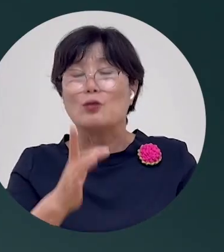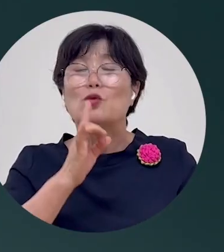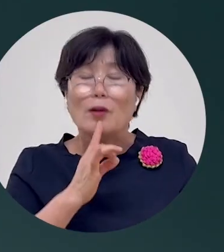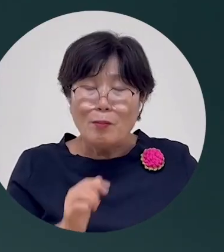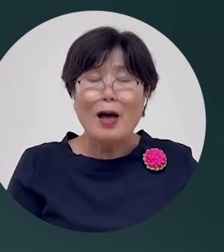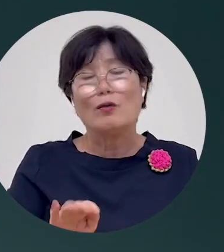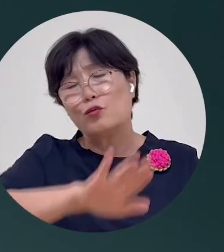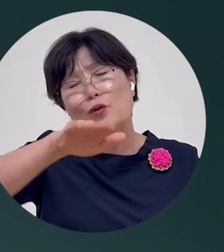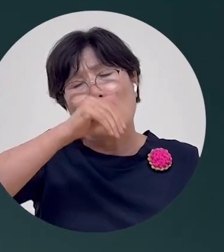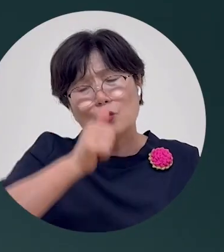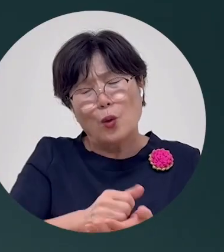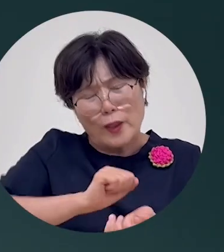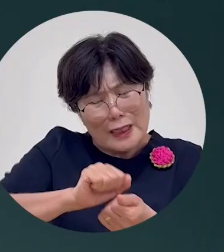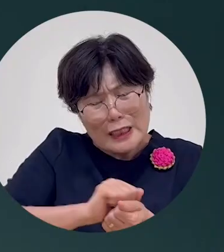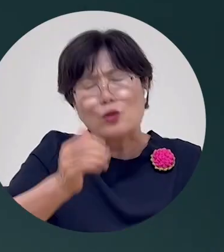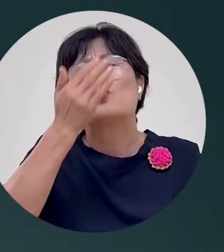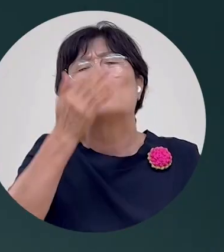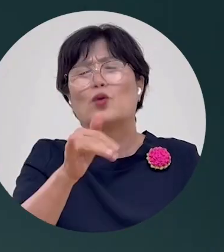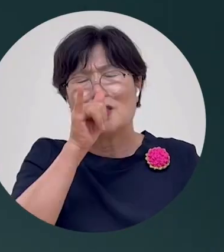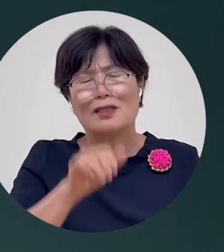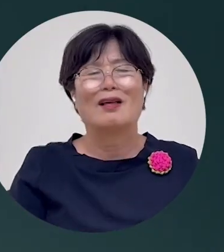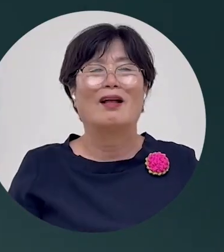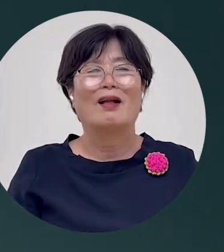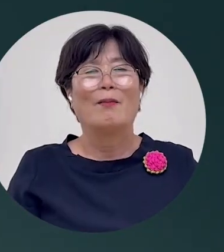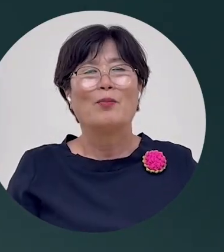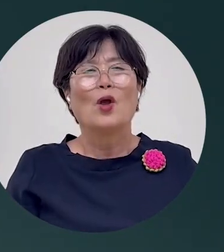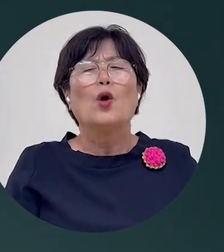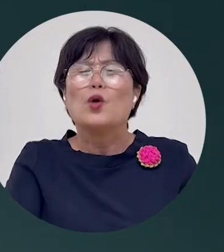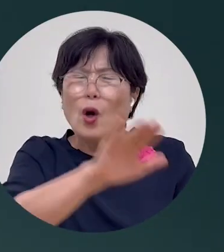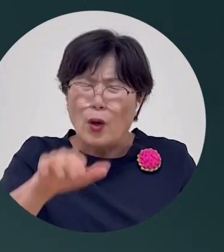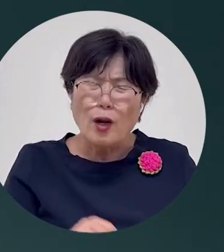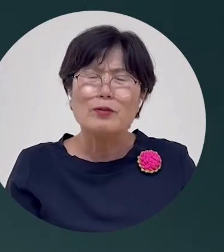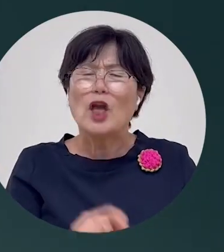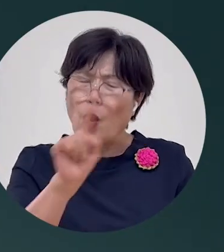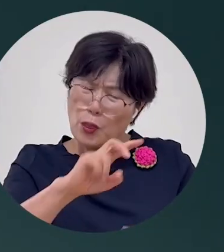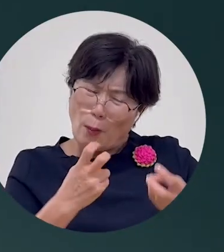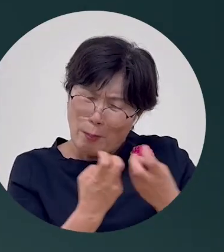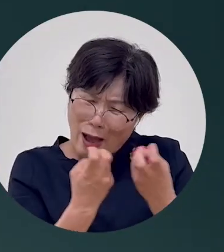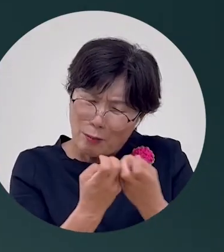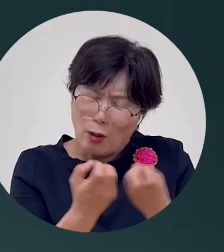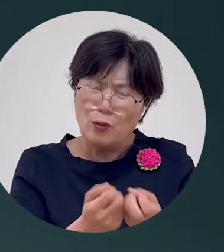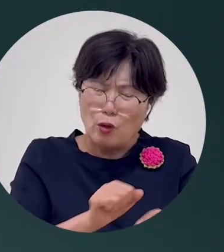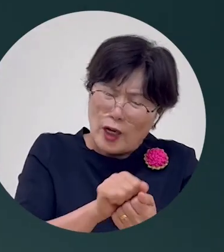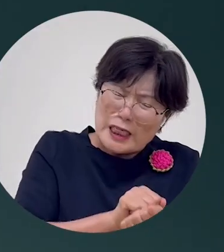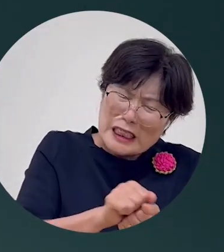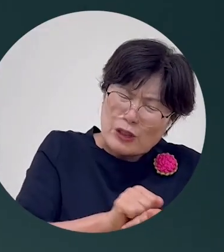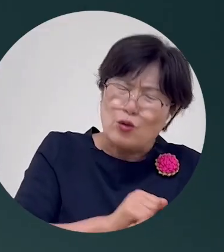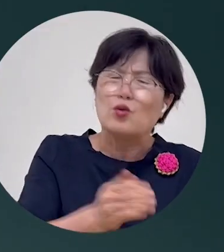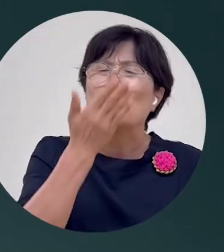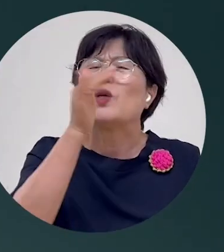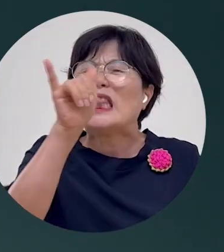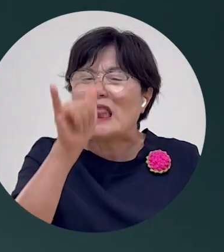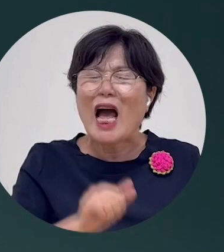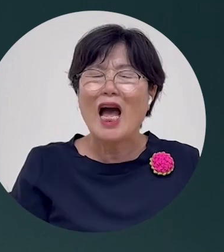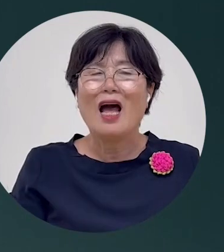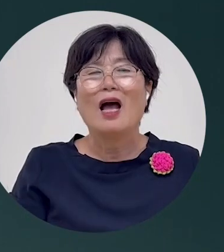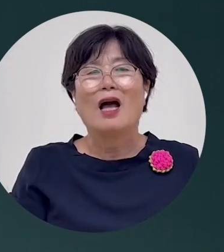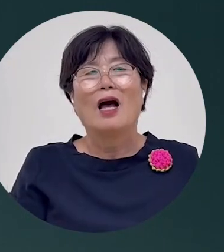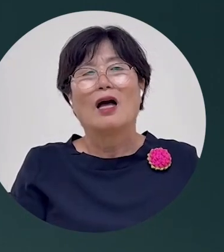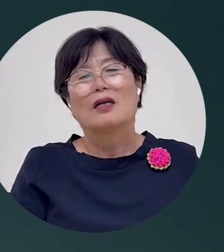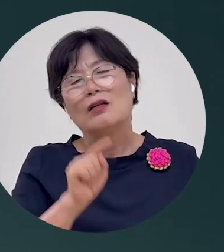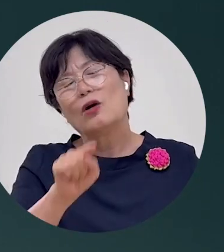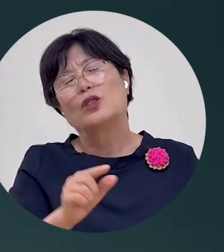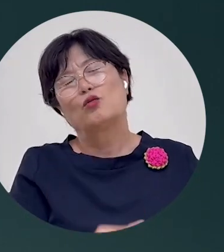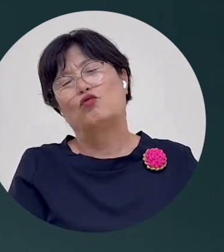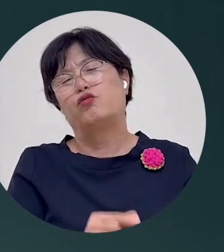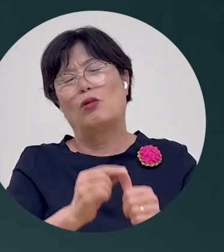예수님만 우리의 죄를 씻을 수 있습니다. 여러분들이 어떤 방법으로 죄를 씻을 수 있다라고 생각한 것은 구원과 멀리